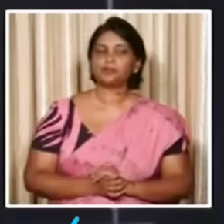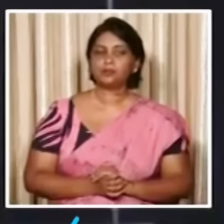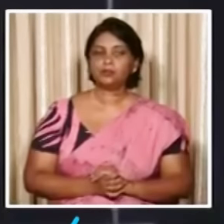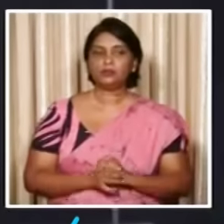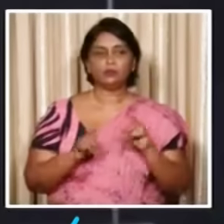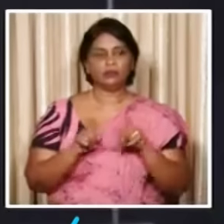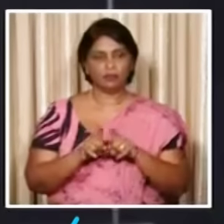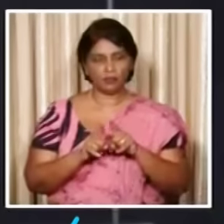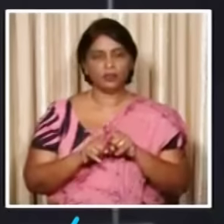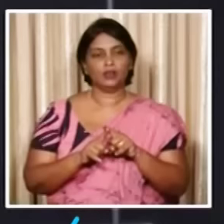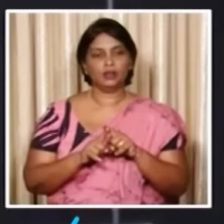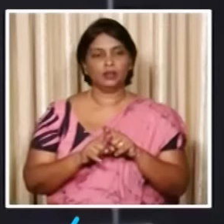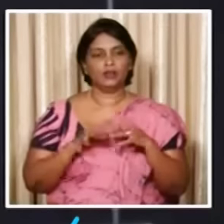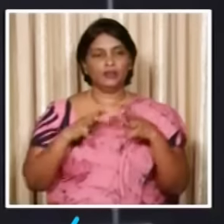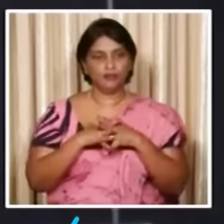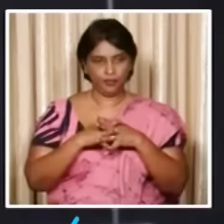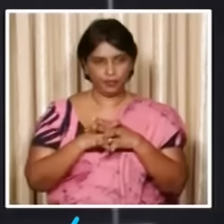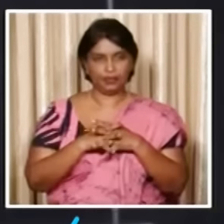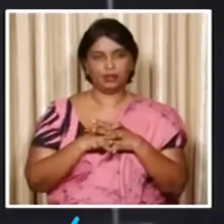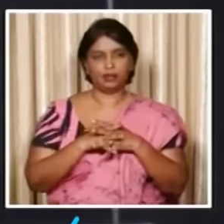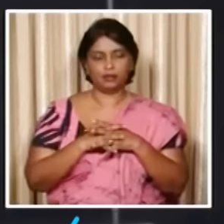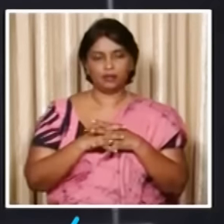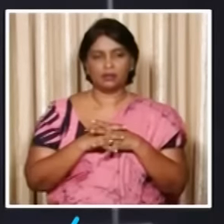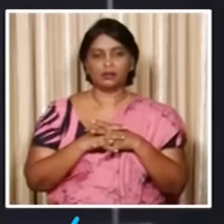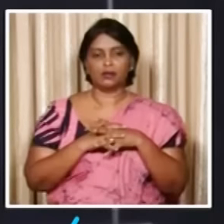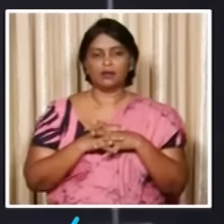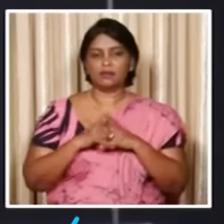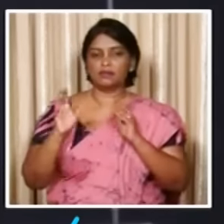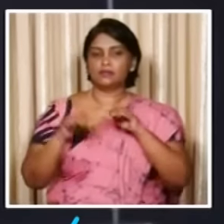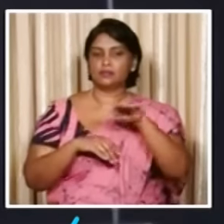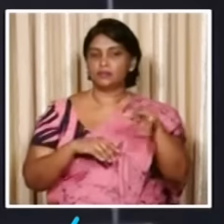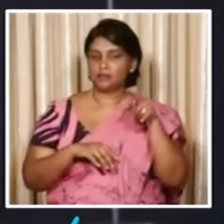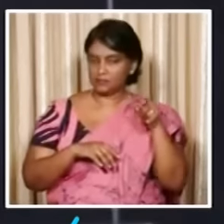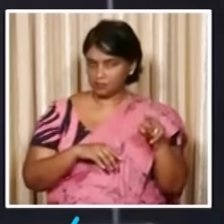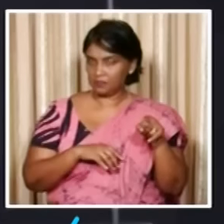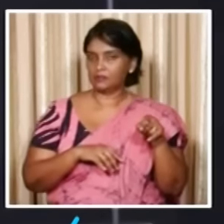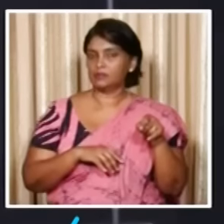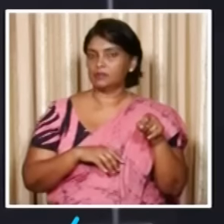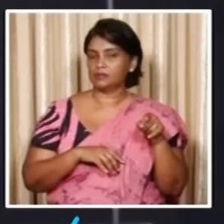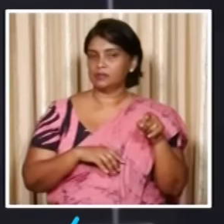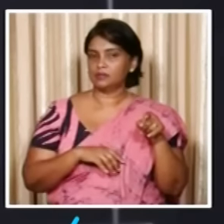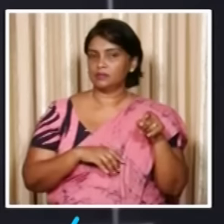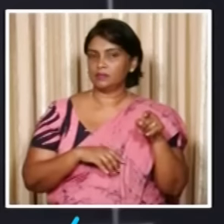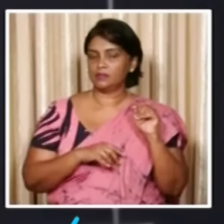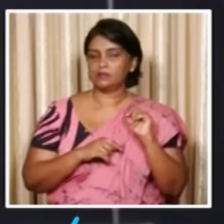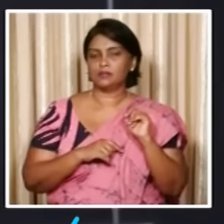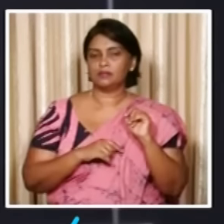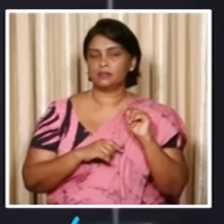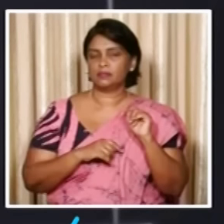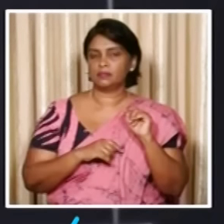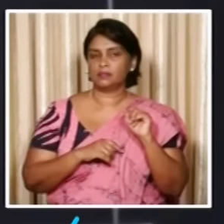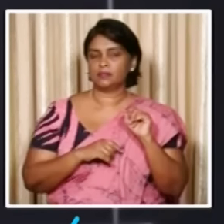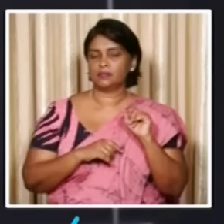உள்ள ஆற்றிலிருந்து நீரை சேகரிக்க சென்ற இளைஞர்களை தடுத்து நிறுத்திய போலீசார் அவர்கள் மீது மிலேச்சத்தனமான தாக்குதலையும்